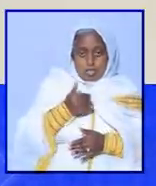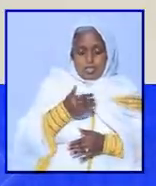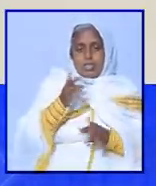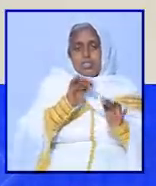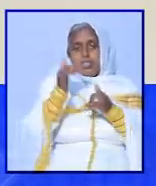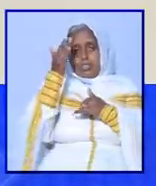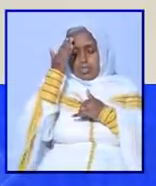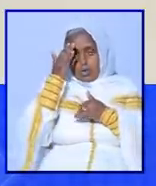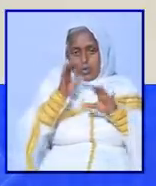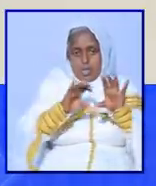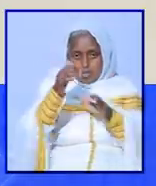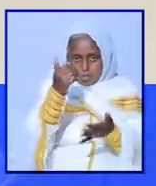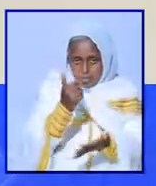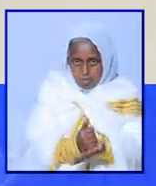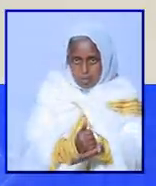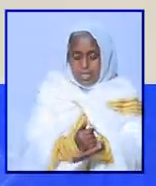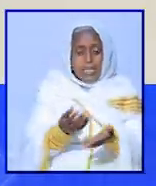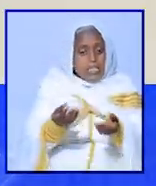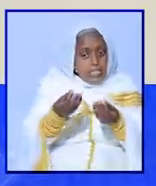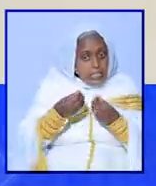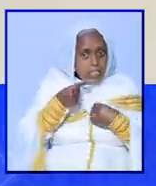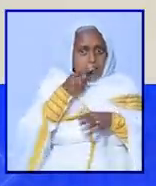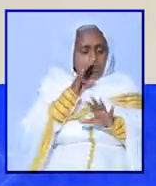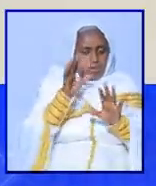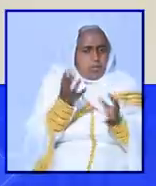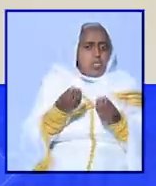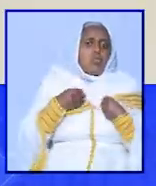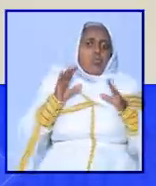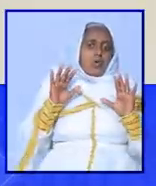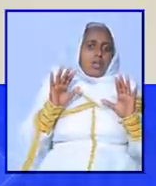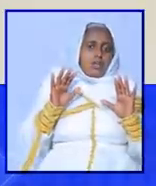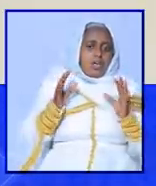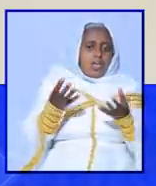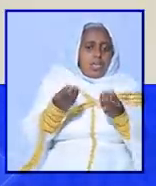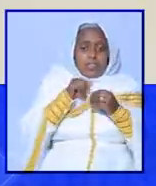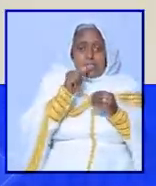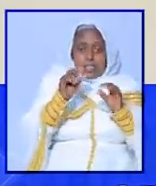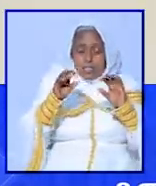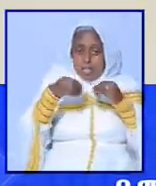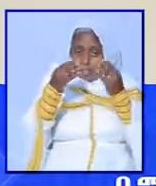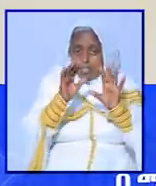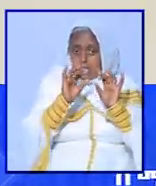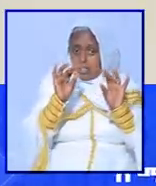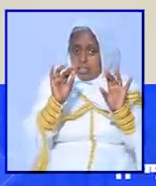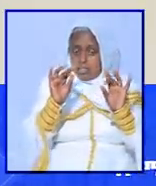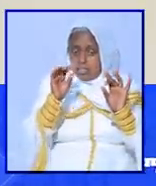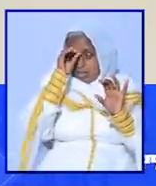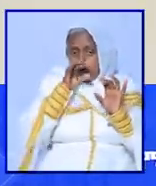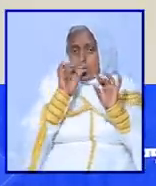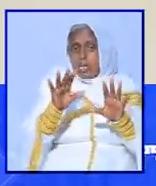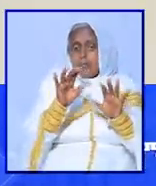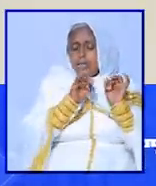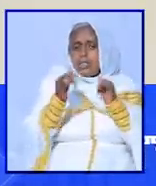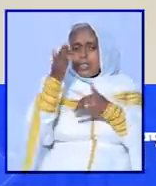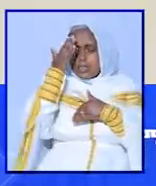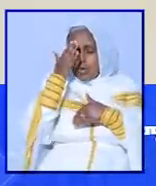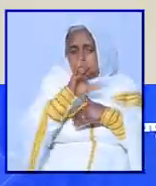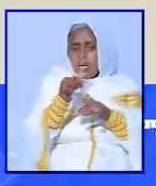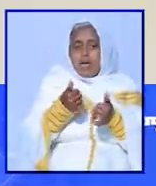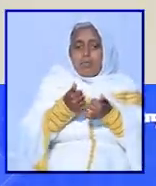እግዚአብሔር እንደ ስጦታችንን እንድናውቅ ያድርገን ወጭስ ይስጠናልን ሰጥቶናል ያልተሰጠ ሰው